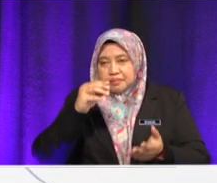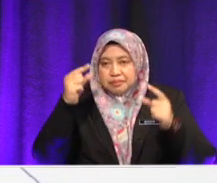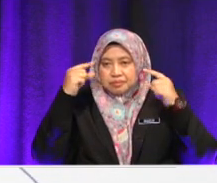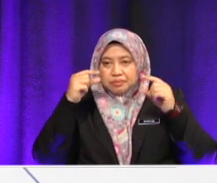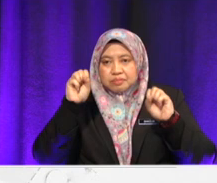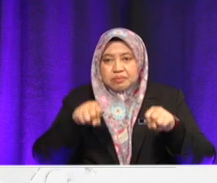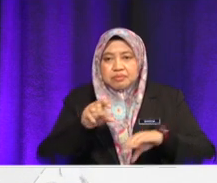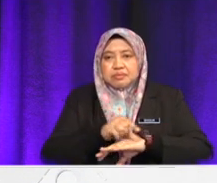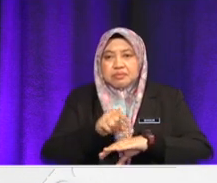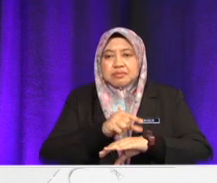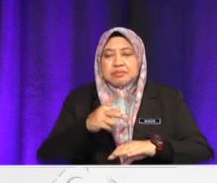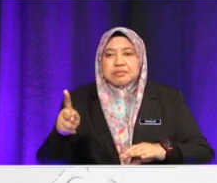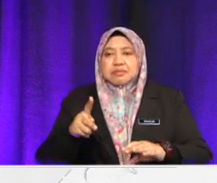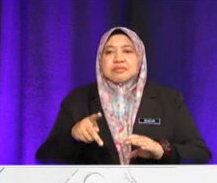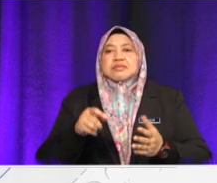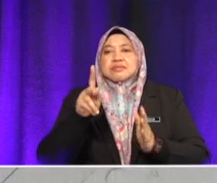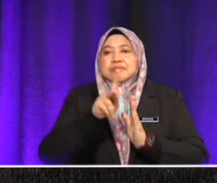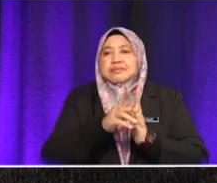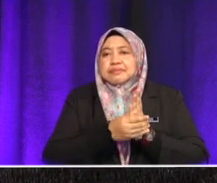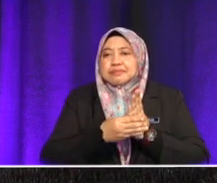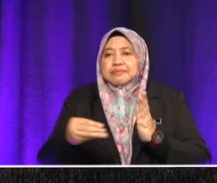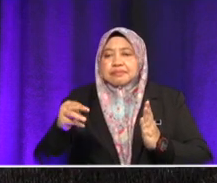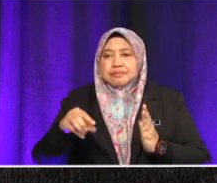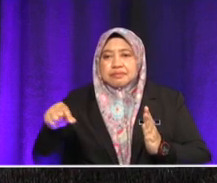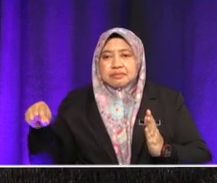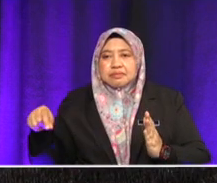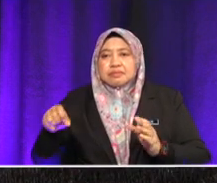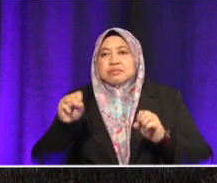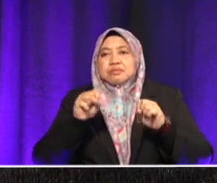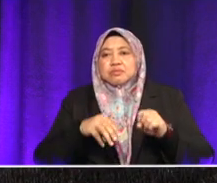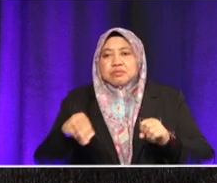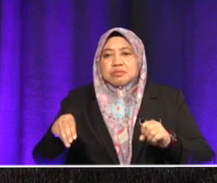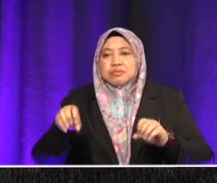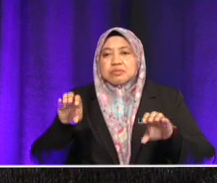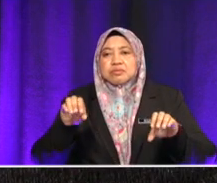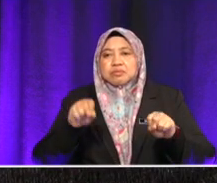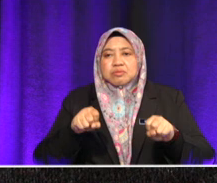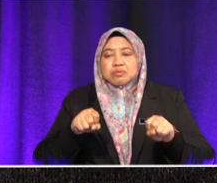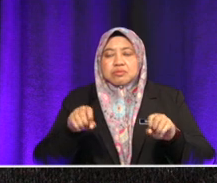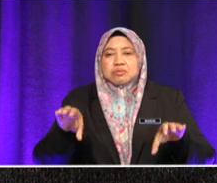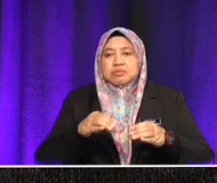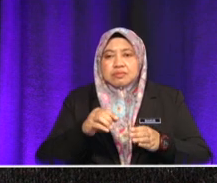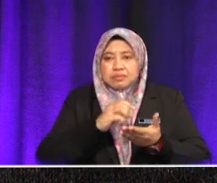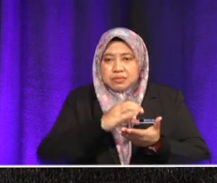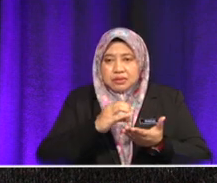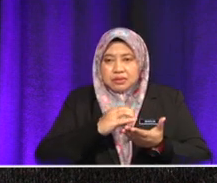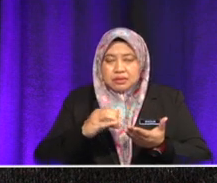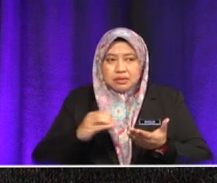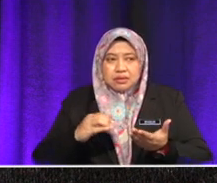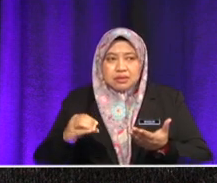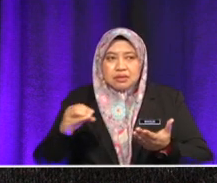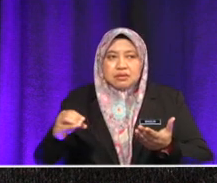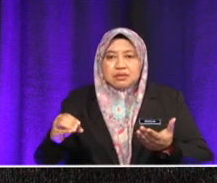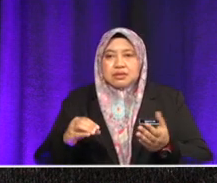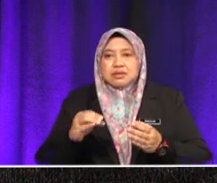gunakan terutama daripada kemahiran menulis guru boleh membuat catatan anekdot anekdot ini adalah kisah ringkas